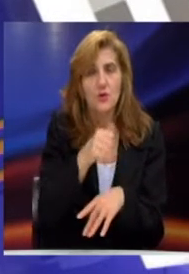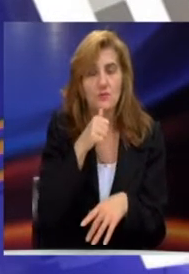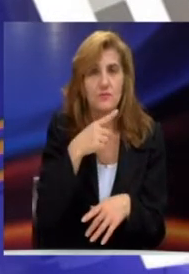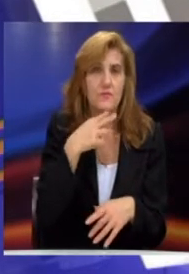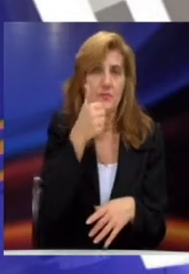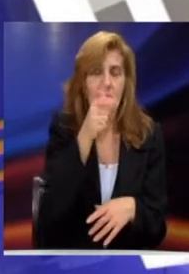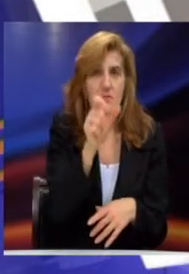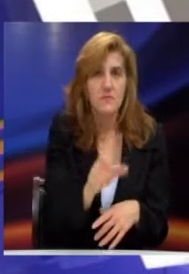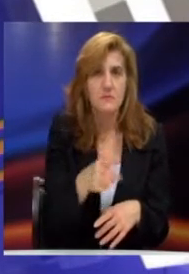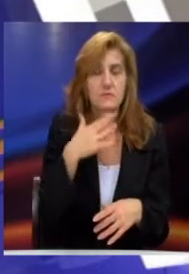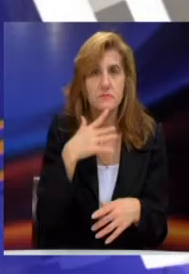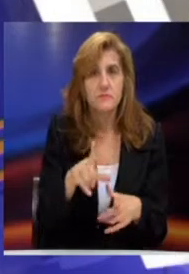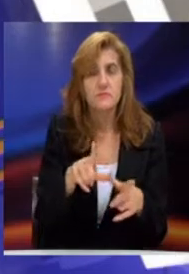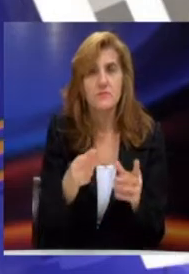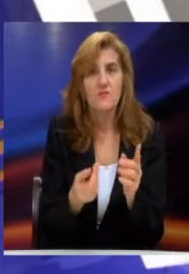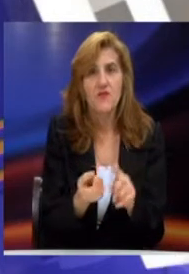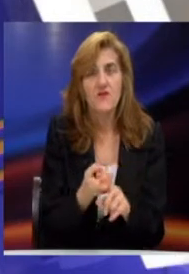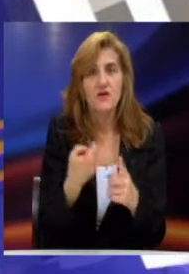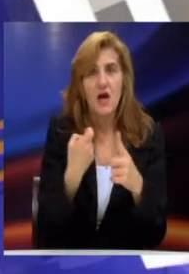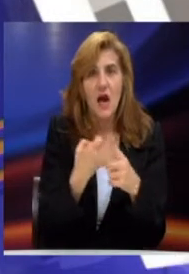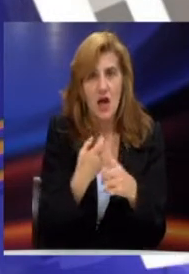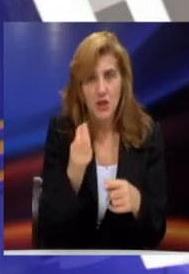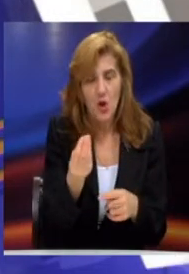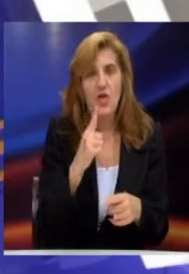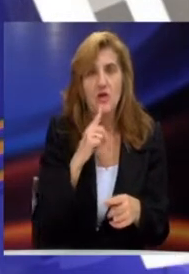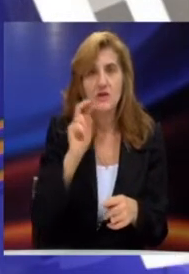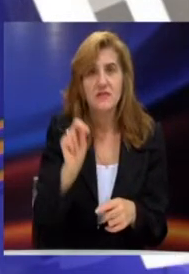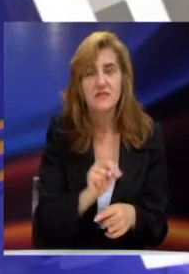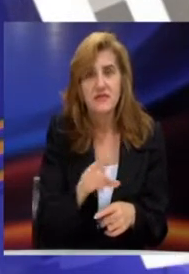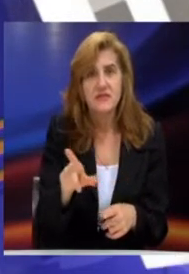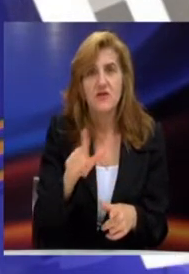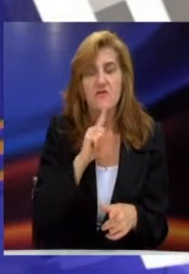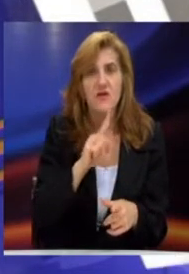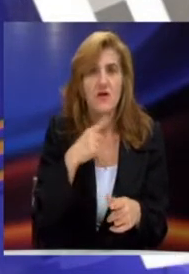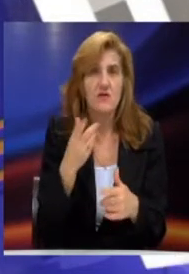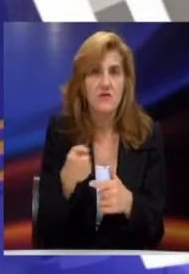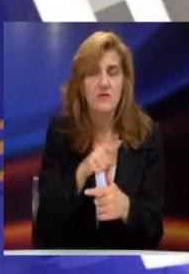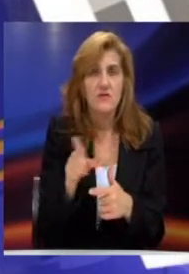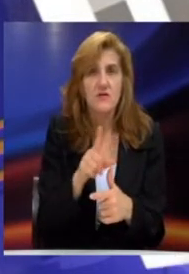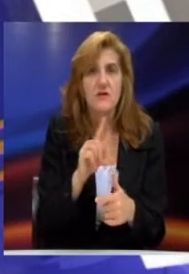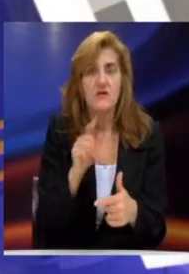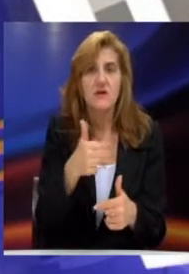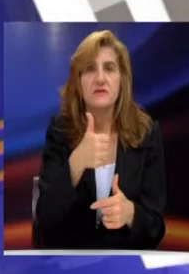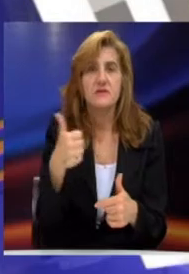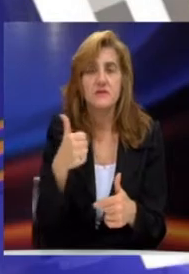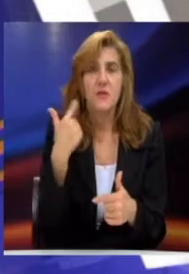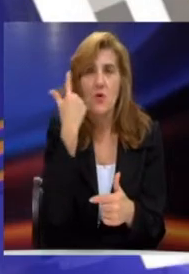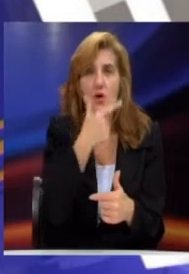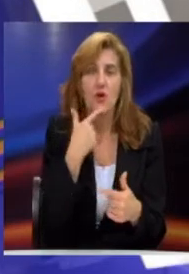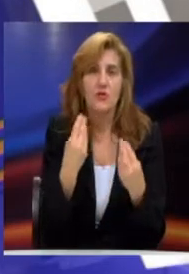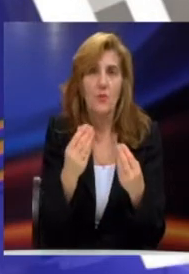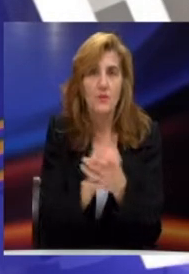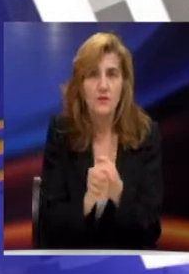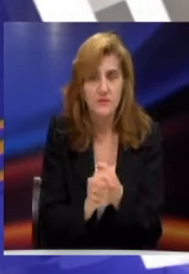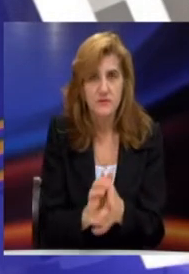osvrćući se na saradnju između Katoličke i Pravoslavne crkve u Srbiji, ocenio je da ne postoji institucionalna, već samo lična